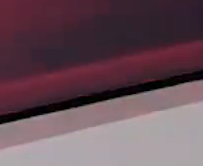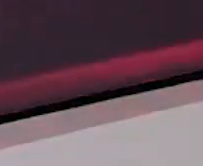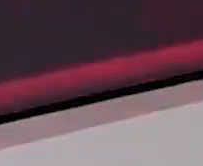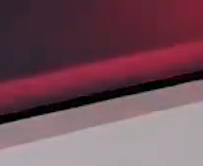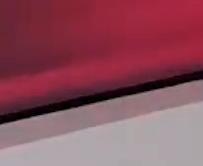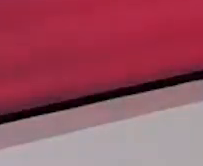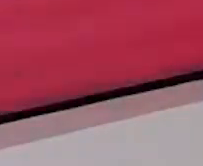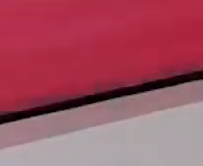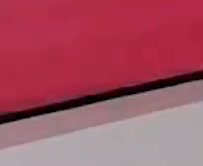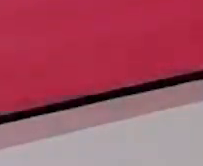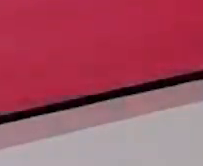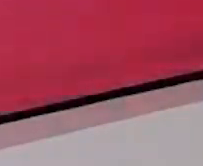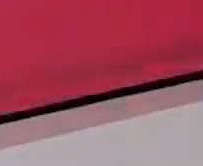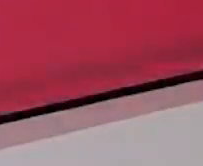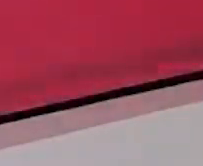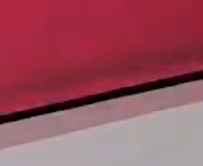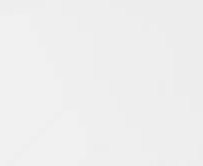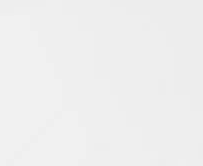www.gmanews.tv